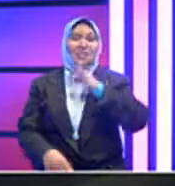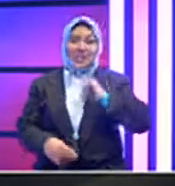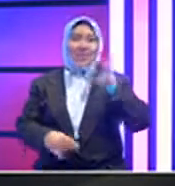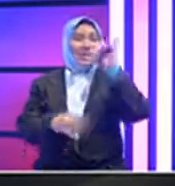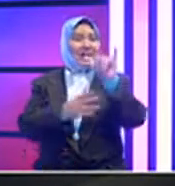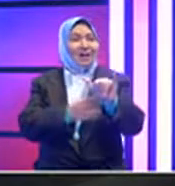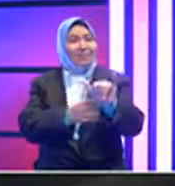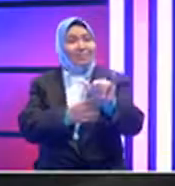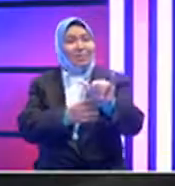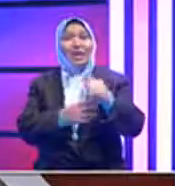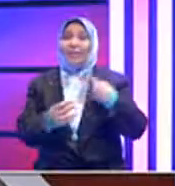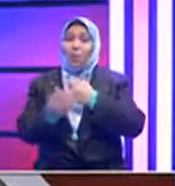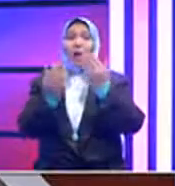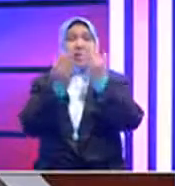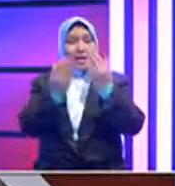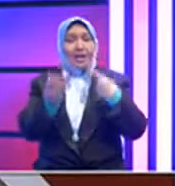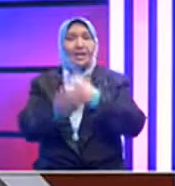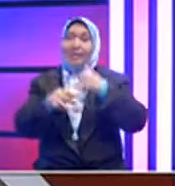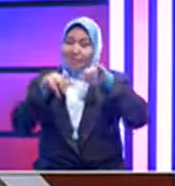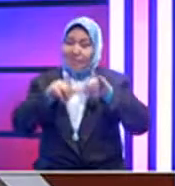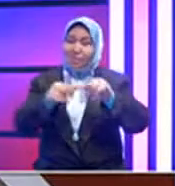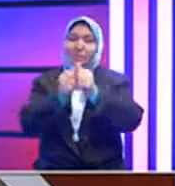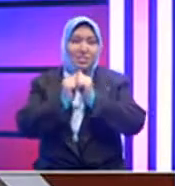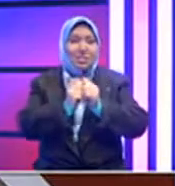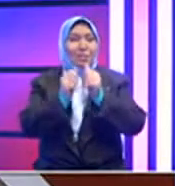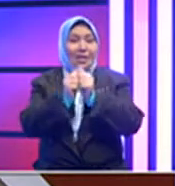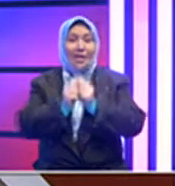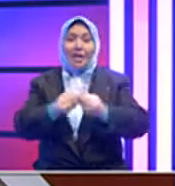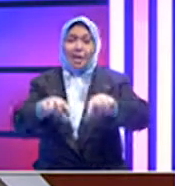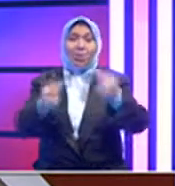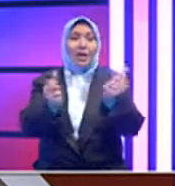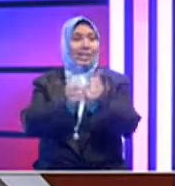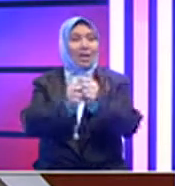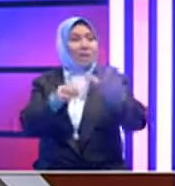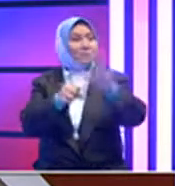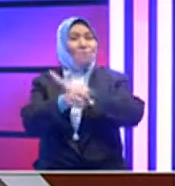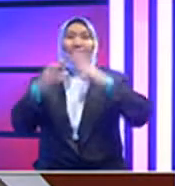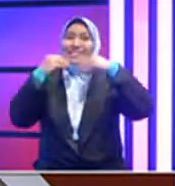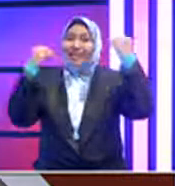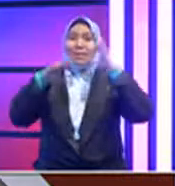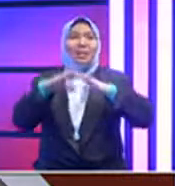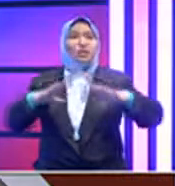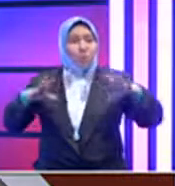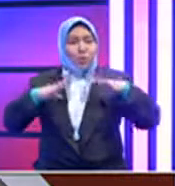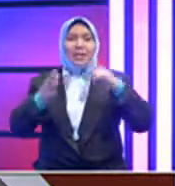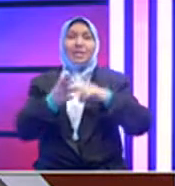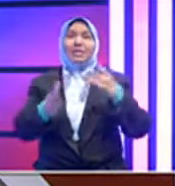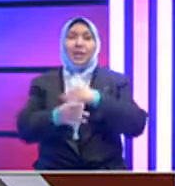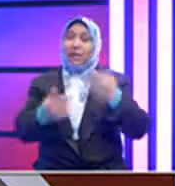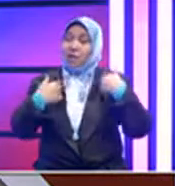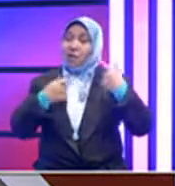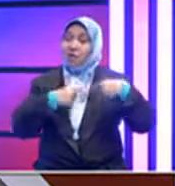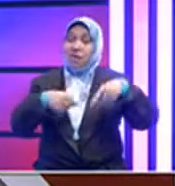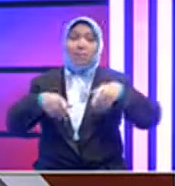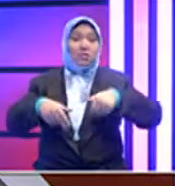Allah terus dengan Alquran dengan penuh pada waktu cuti ini mungkin ada yang sedang berjalan saat